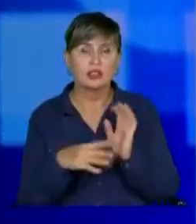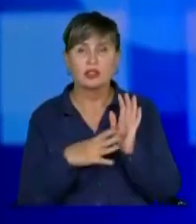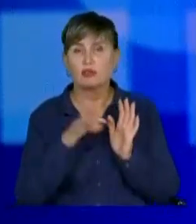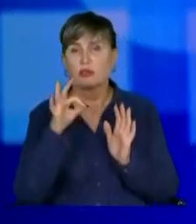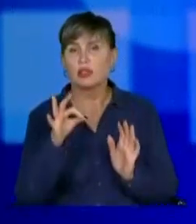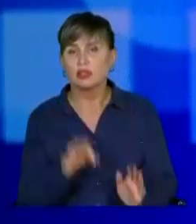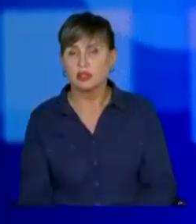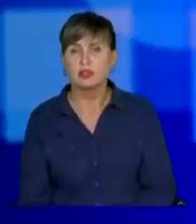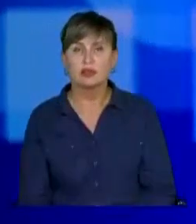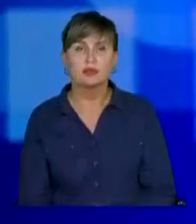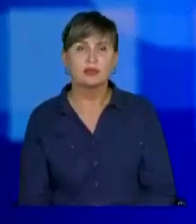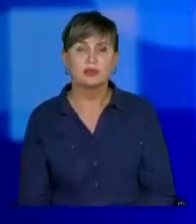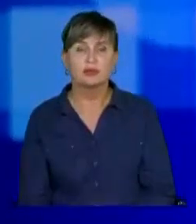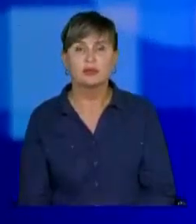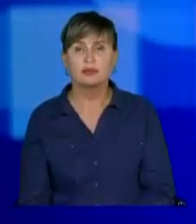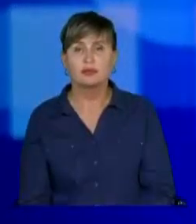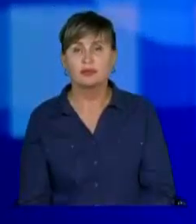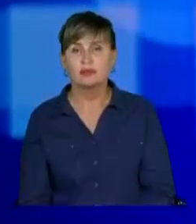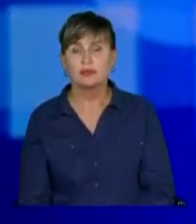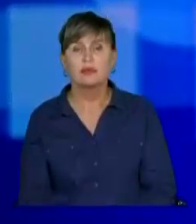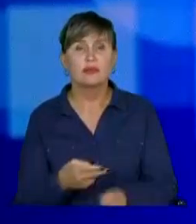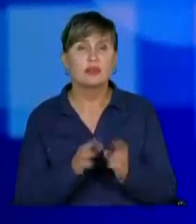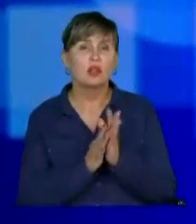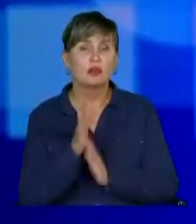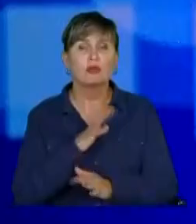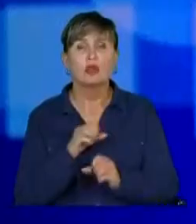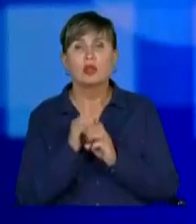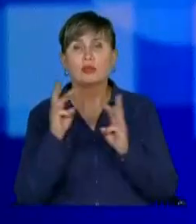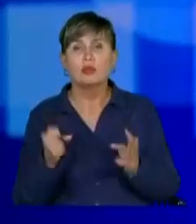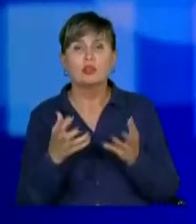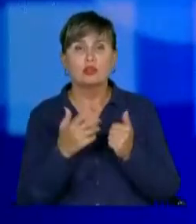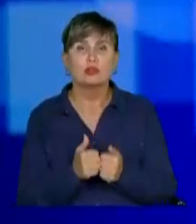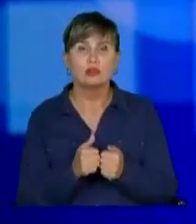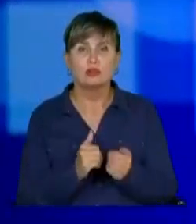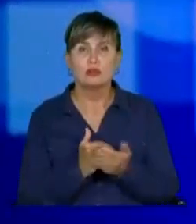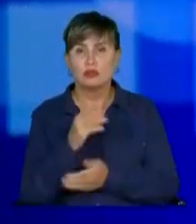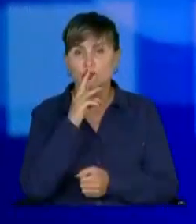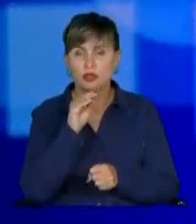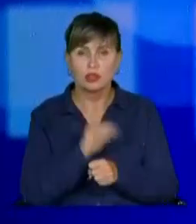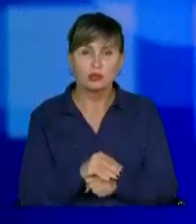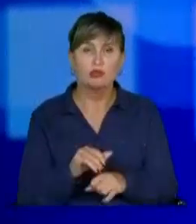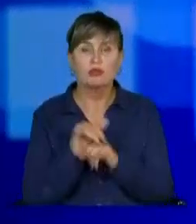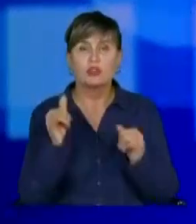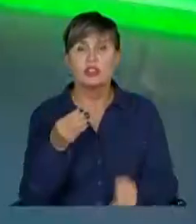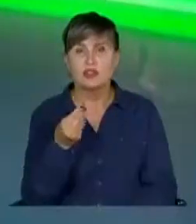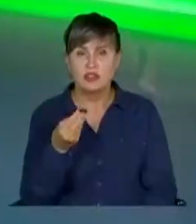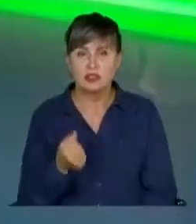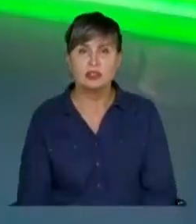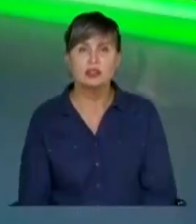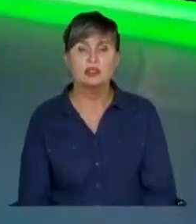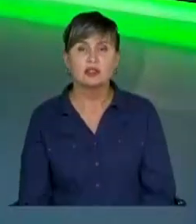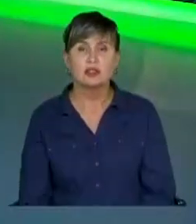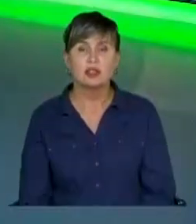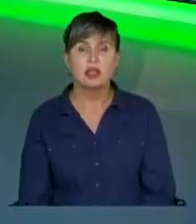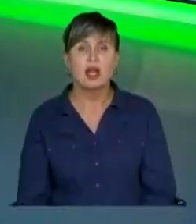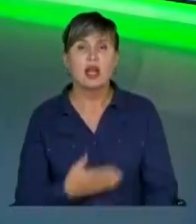11,9%. Данный рост был обеспечен за счет повышения заработных плат, увеличения инвестиций,